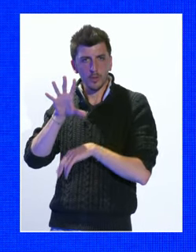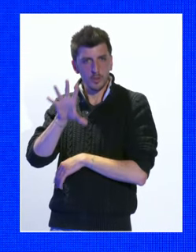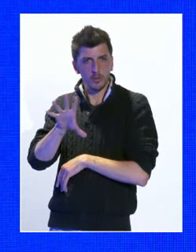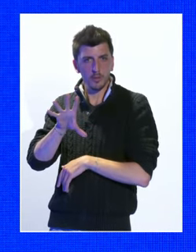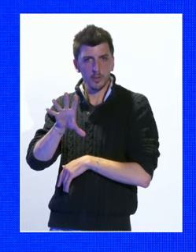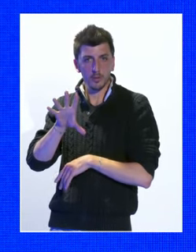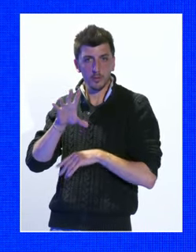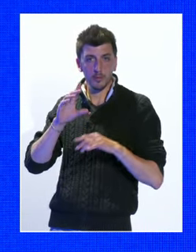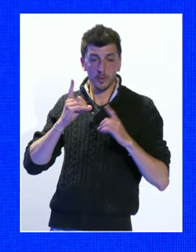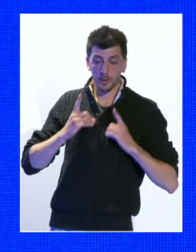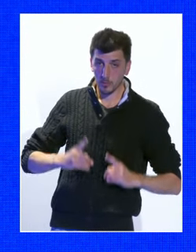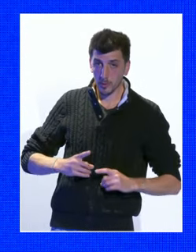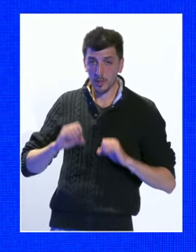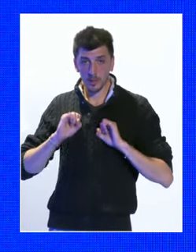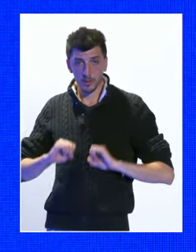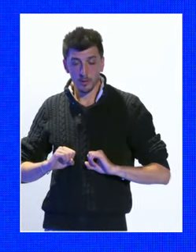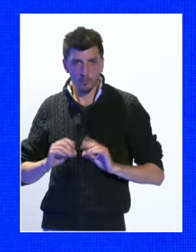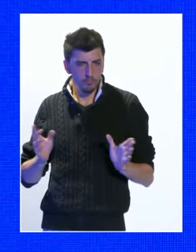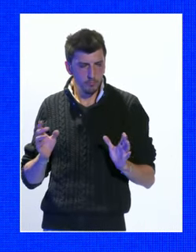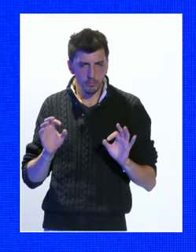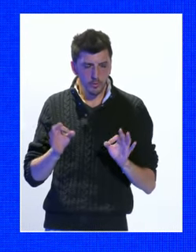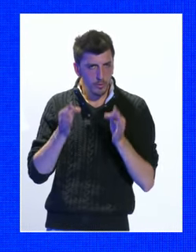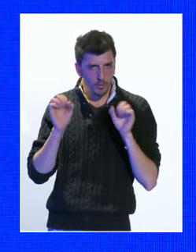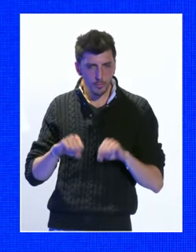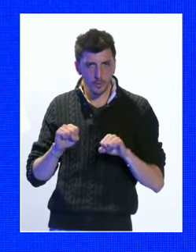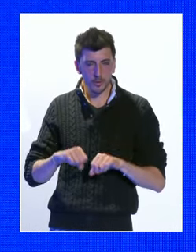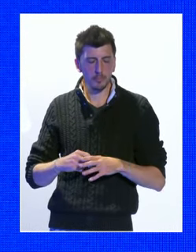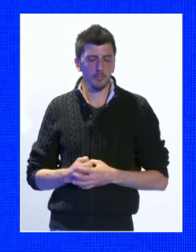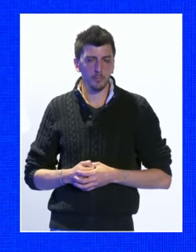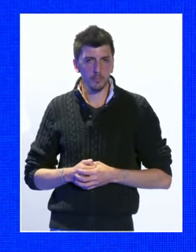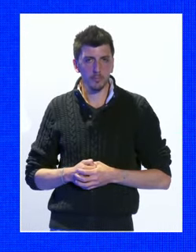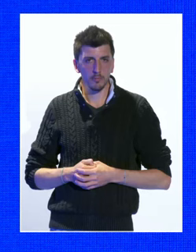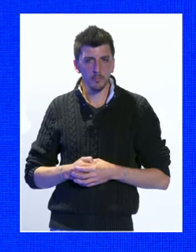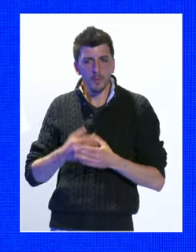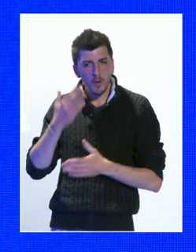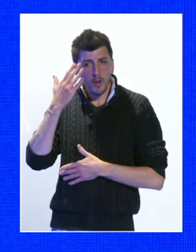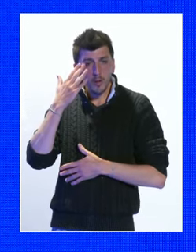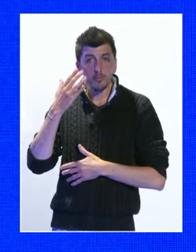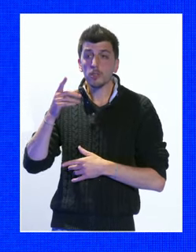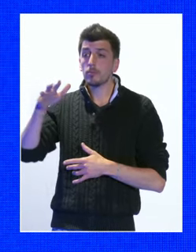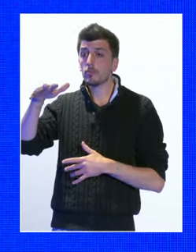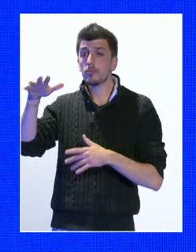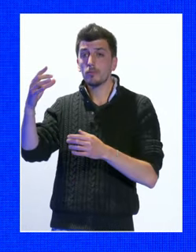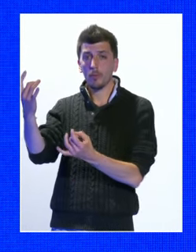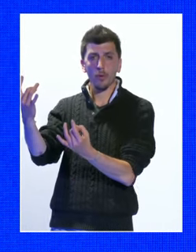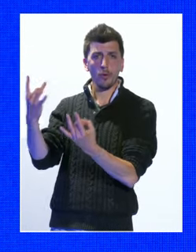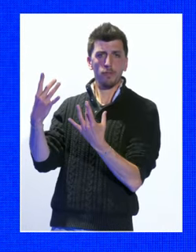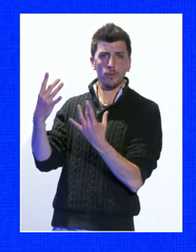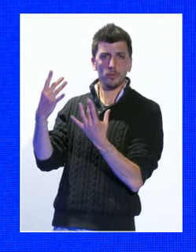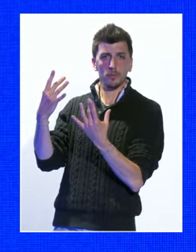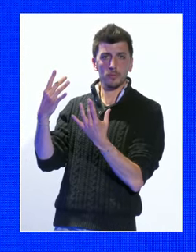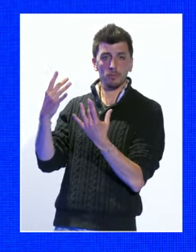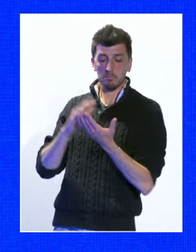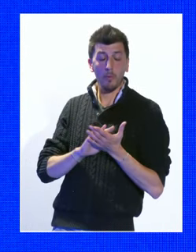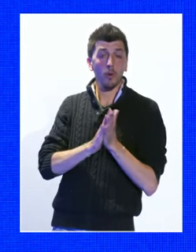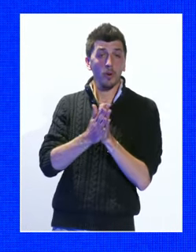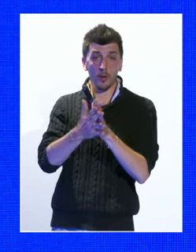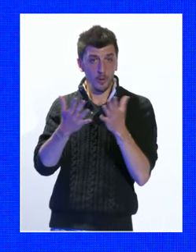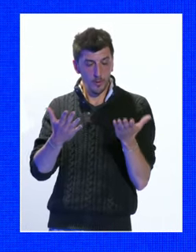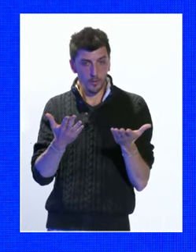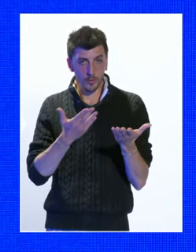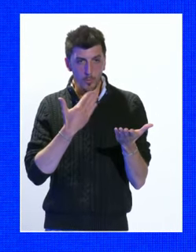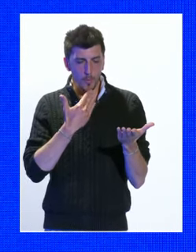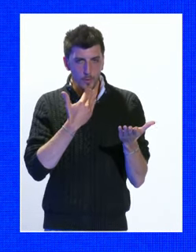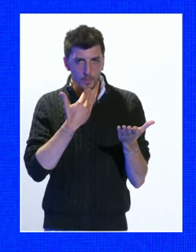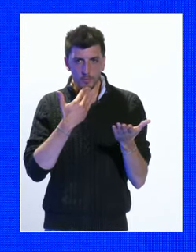trouver. Et si on nous refuse cette évolution bienfaisante, alors il va falloir que nous